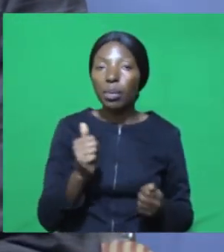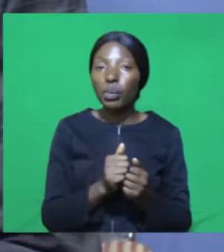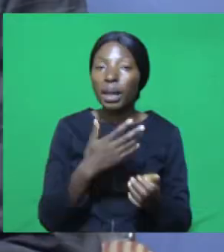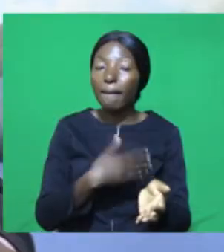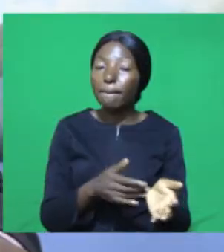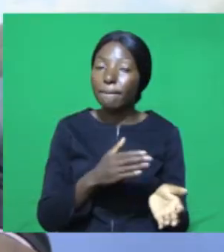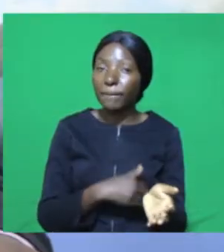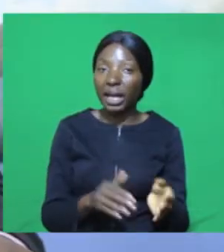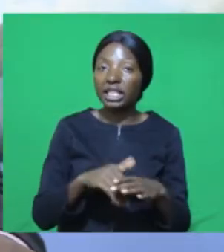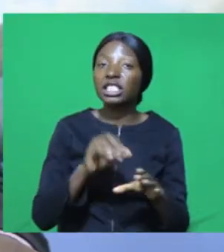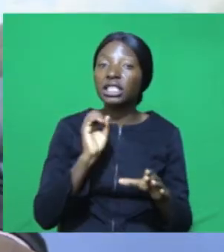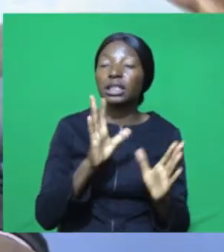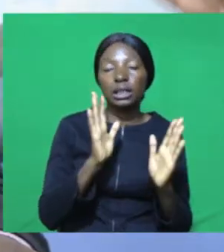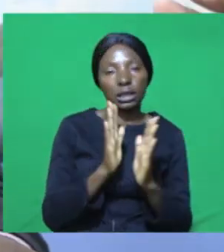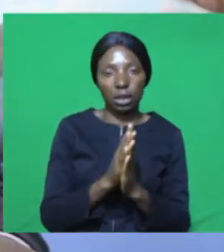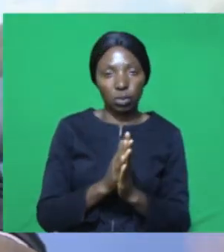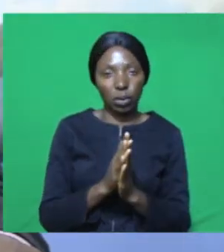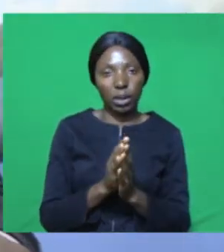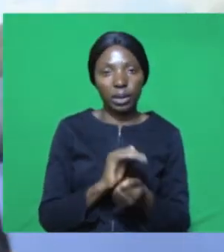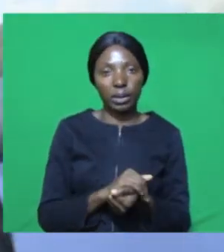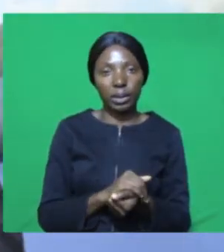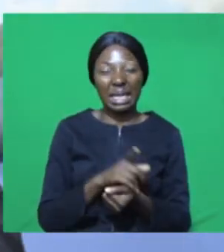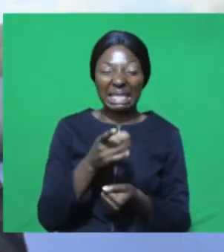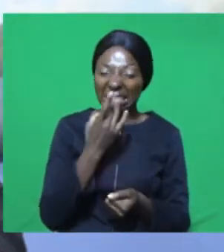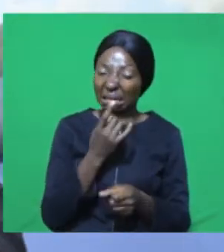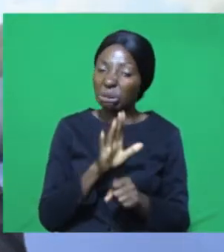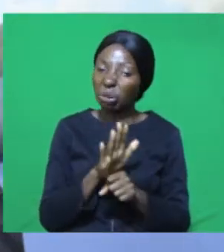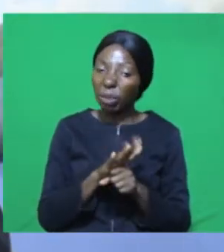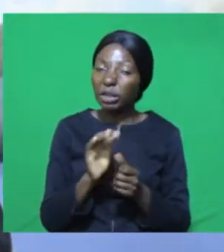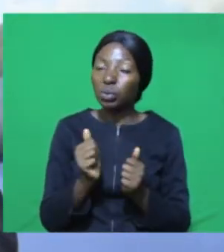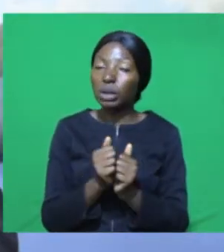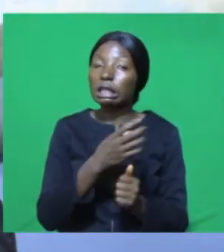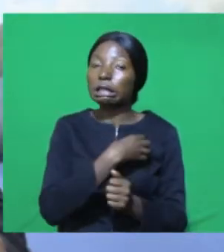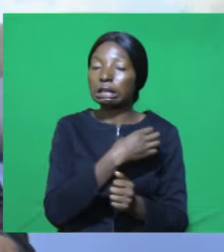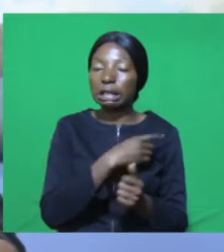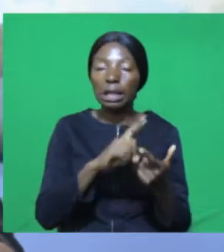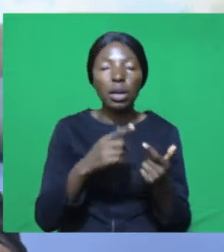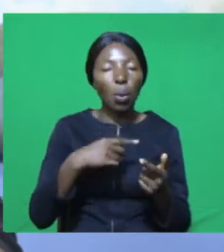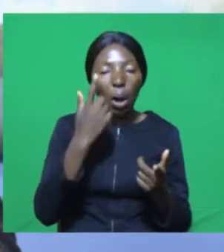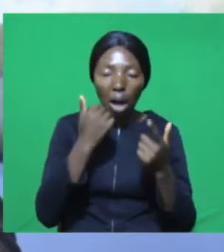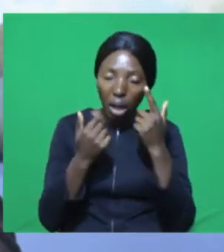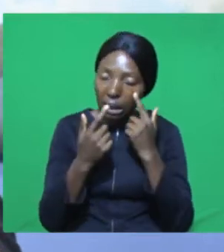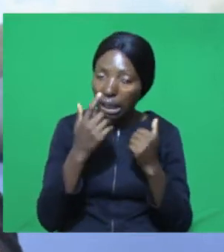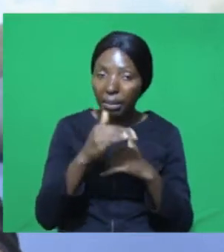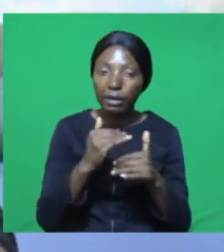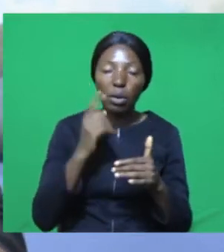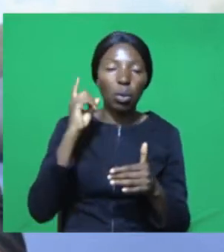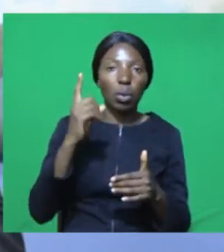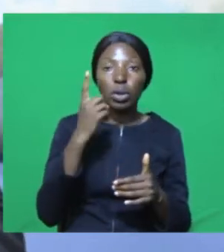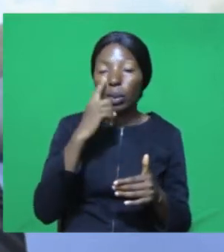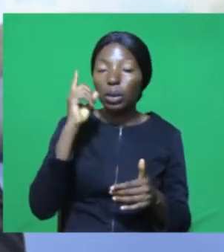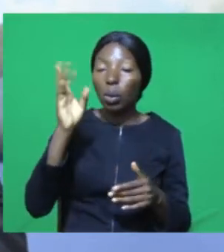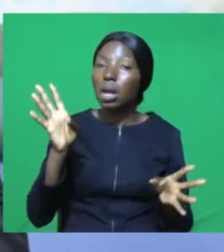muya maipinda zvitema zvese. Zvese makashimiswa nezvitema zvese. Opinda unochema ari pamberi paMwari. Kana